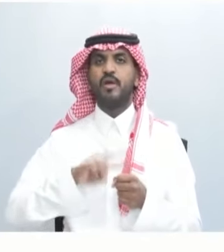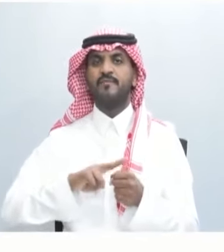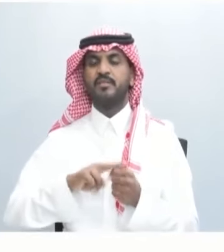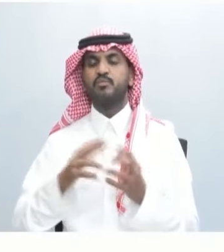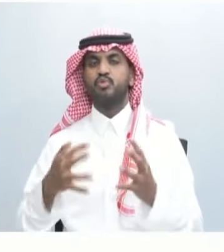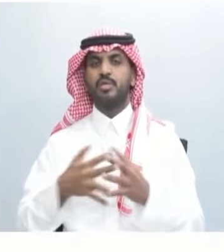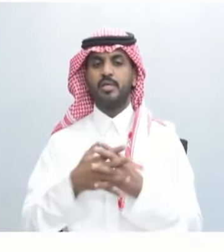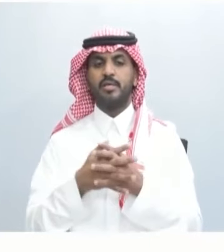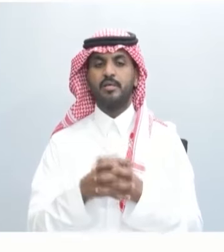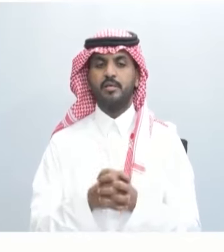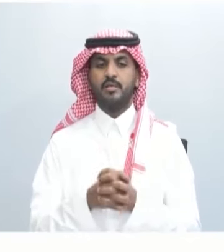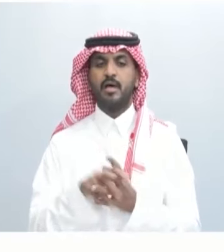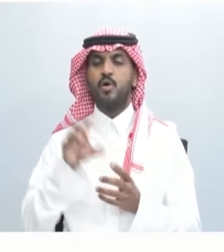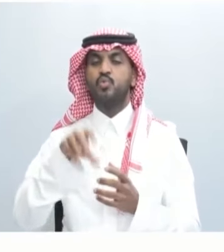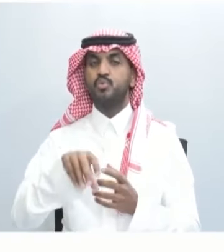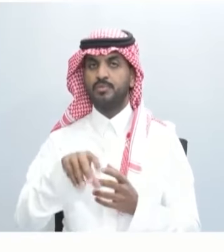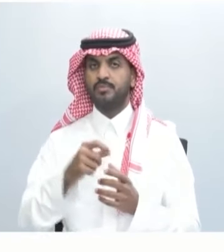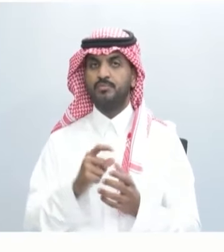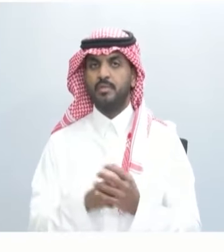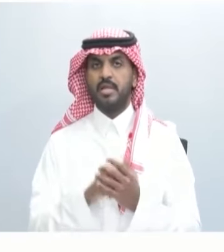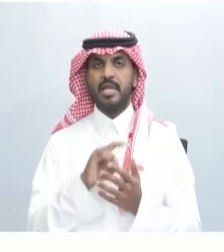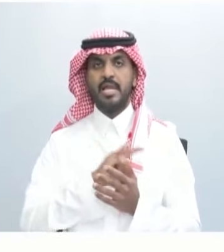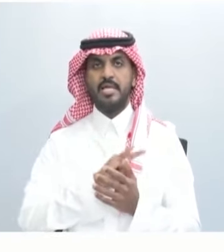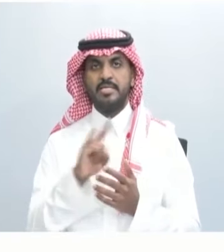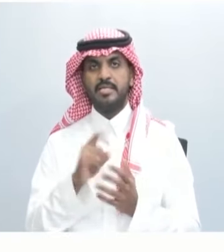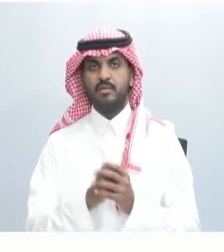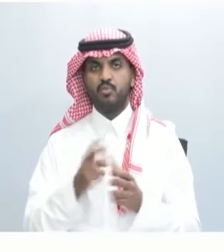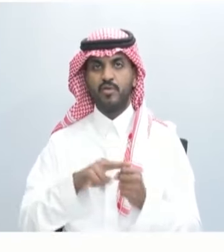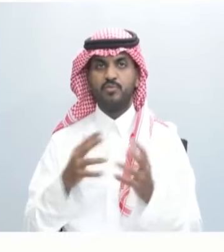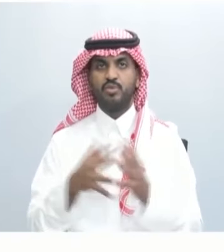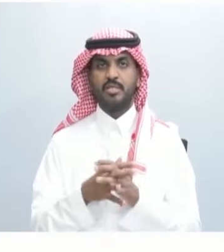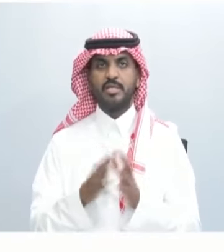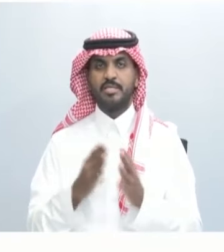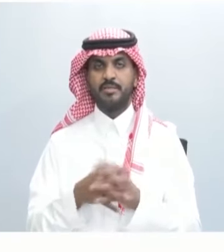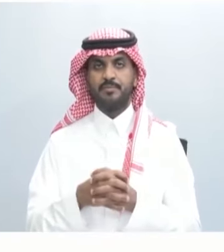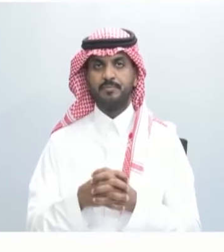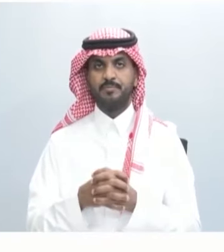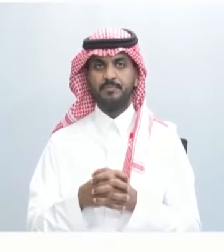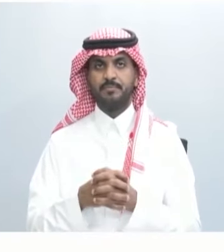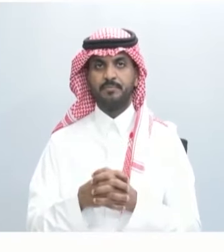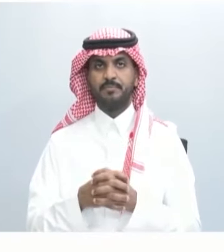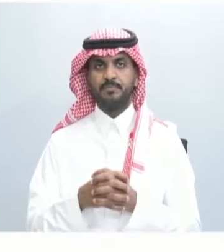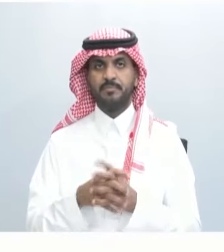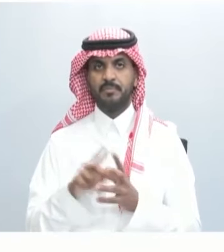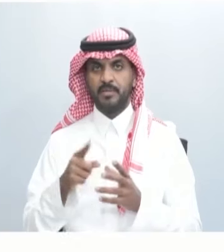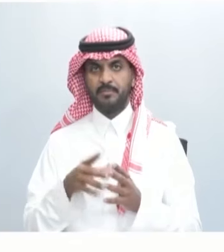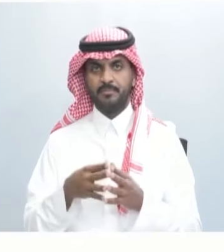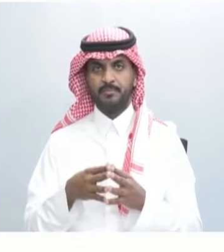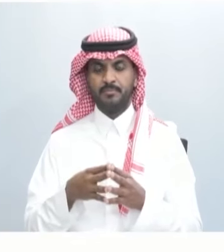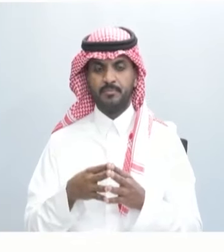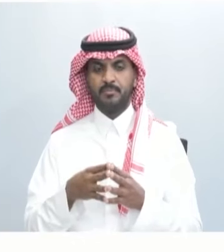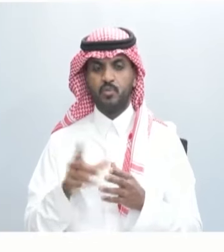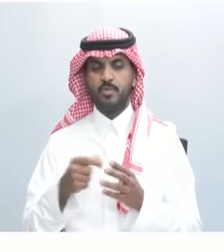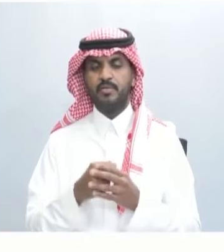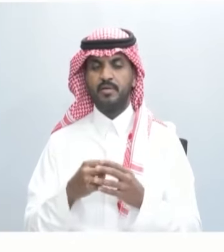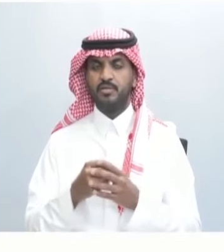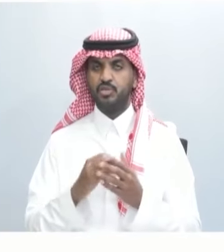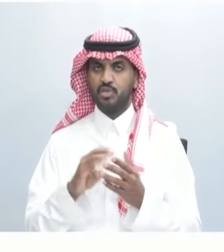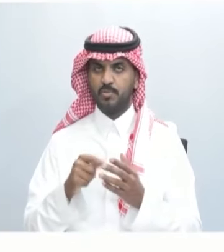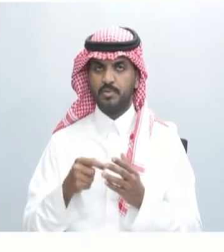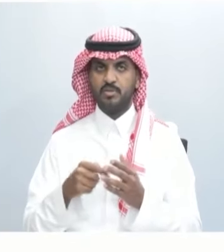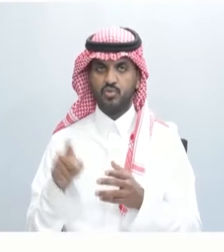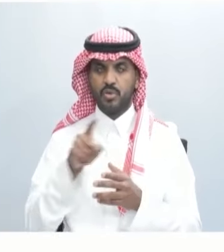المشتركه اوجد مضاعف مشترك ولكن ليس المضاعف المشترك الاصغر ابنائي بناتي صح ولا لا يا مبدعين وبهذا نكون